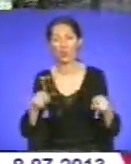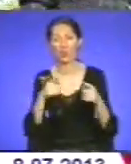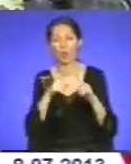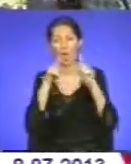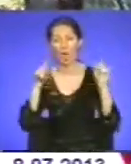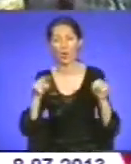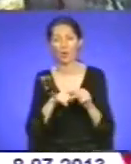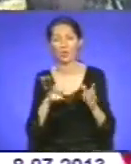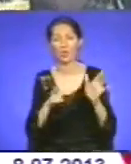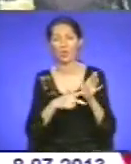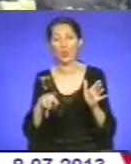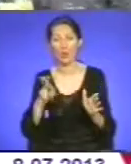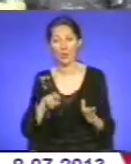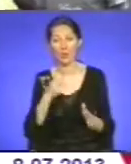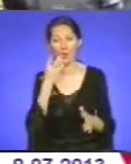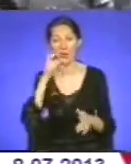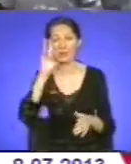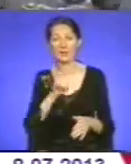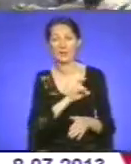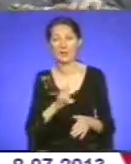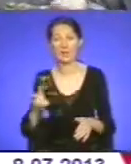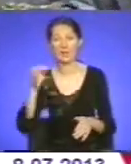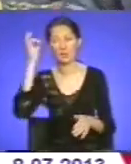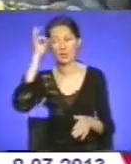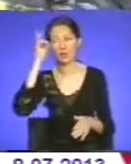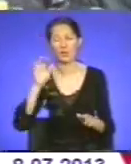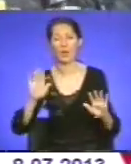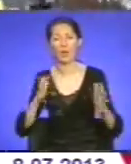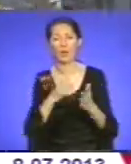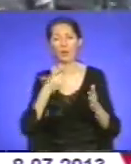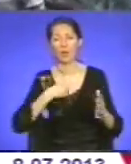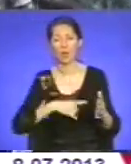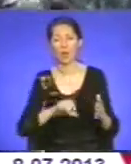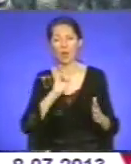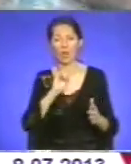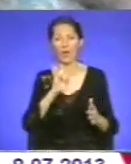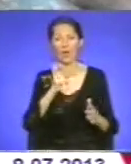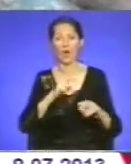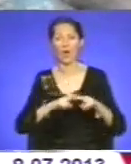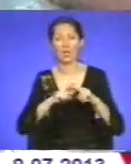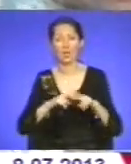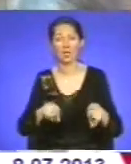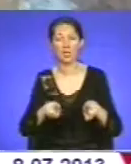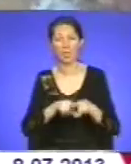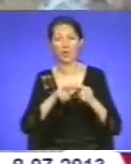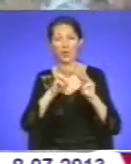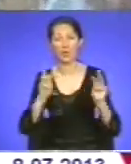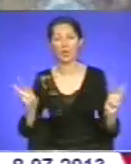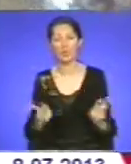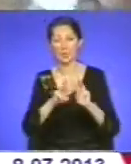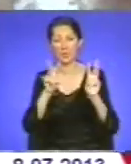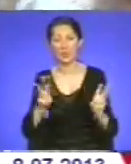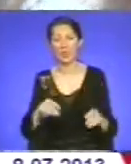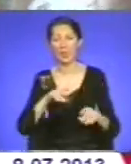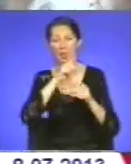7 липня, коли церква молитовно згадувала подію народження Іоанна Хрестителя, також святили віночки-обереги з квітів,